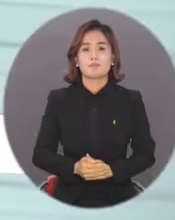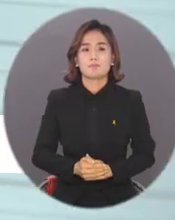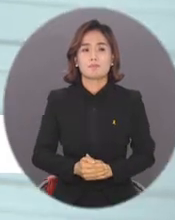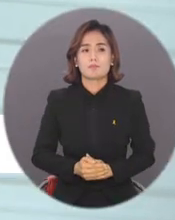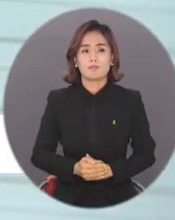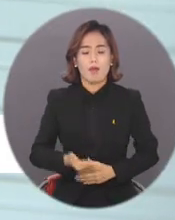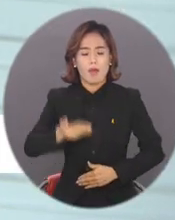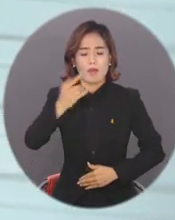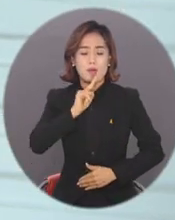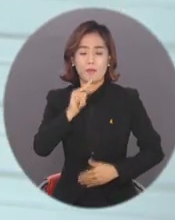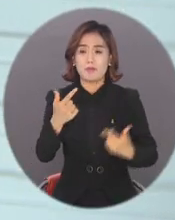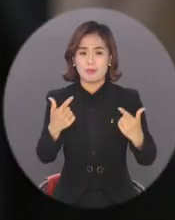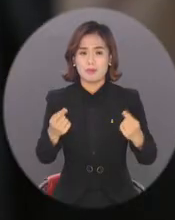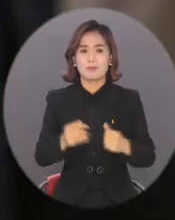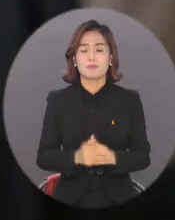옛날 목소리구만.